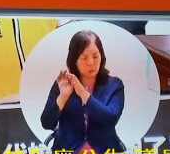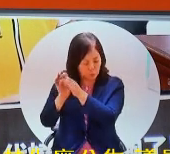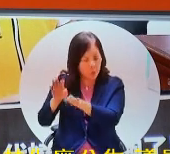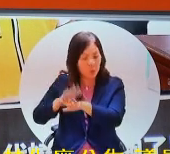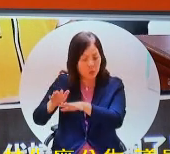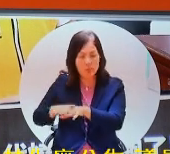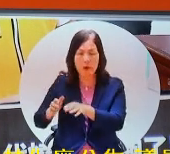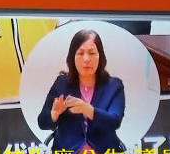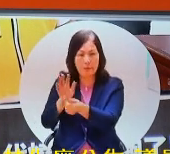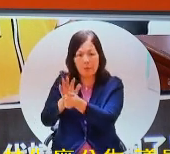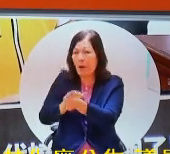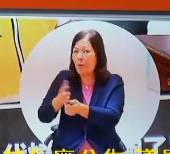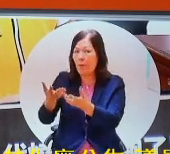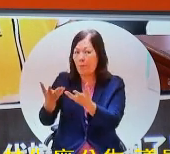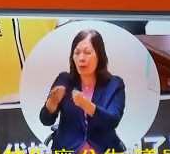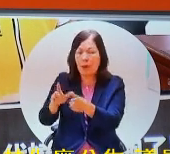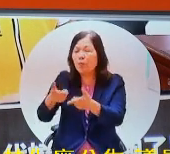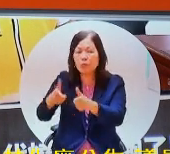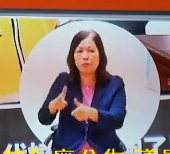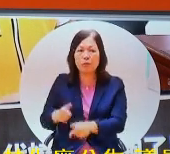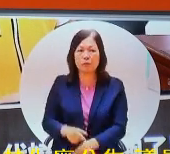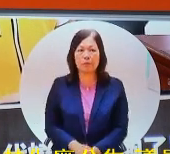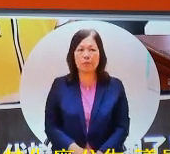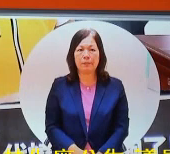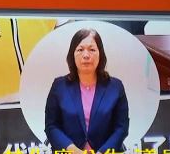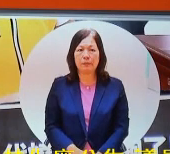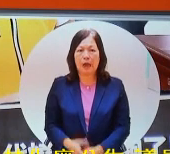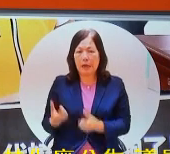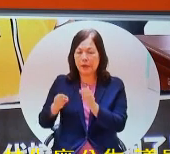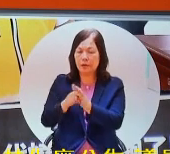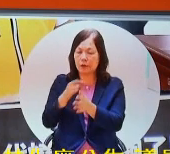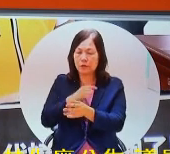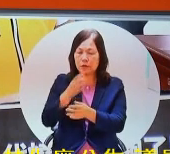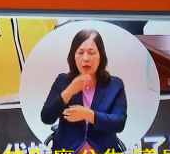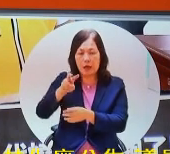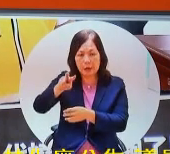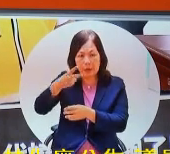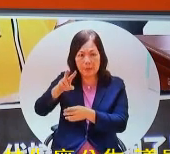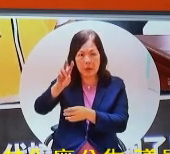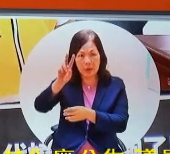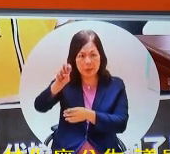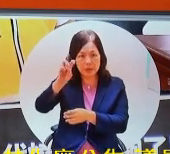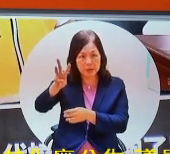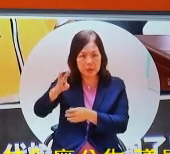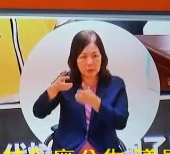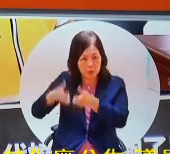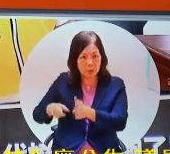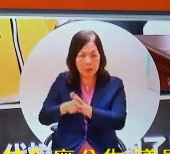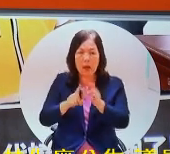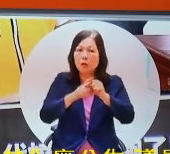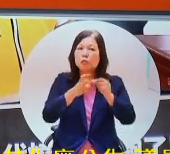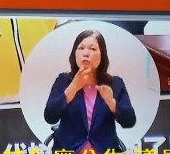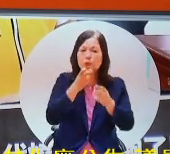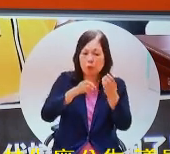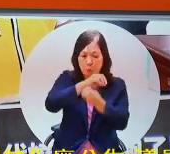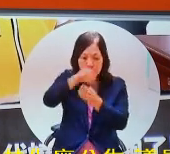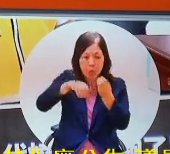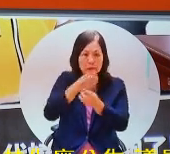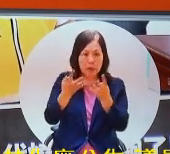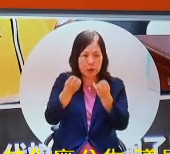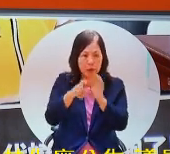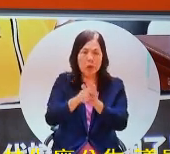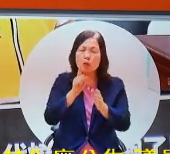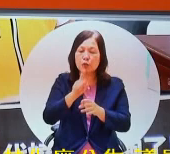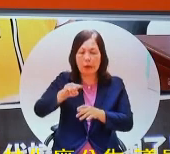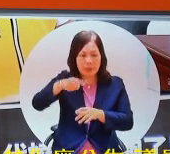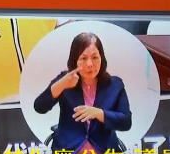烧外县市的垃圾，我们处理223吨。再来就是中央的调度量，你们说只要100吨，我们